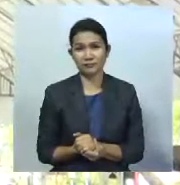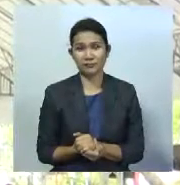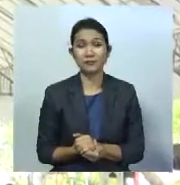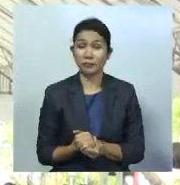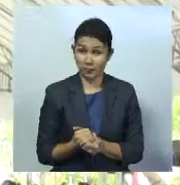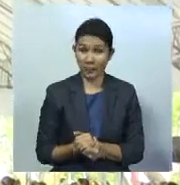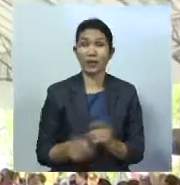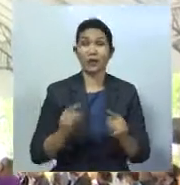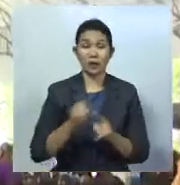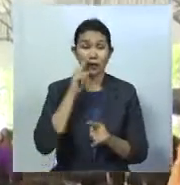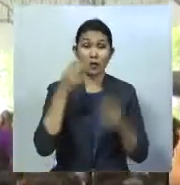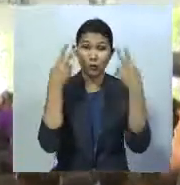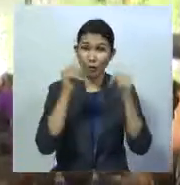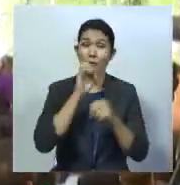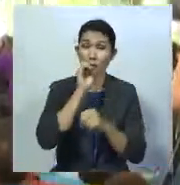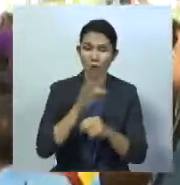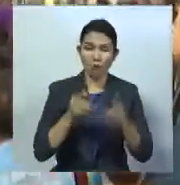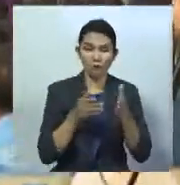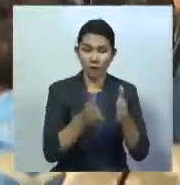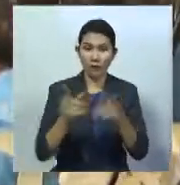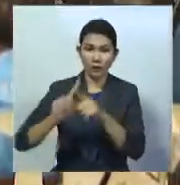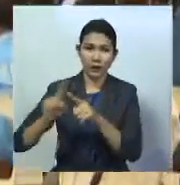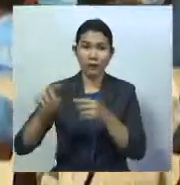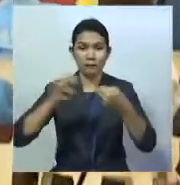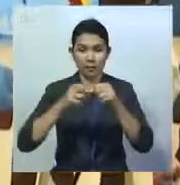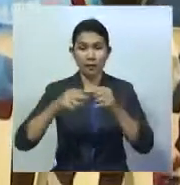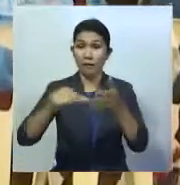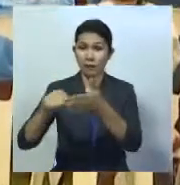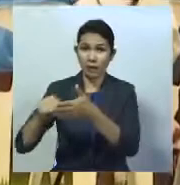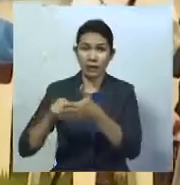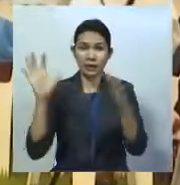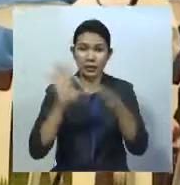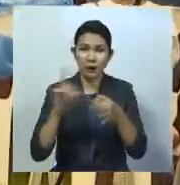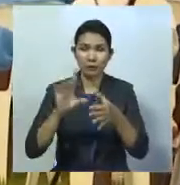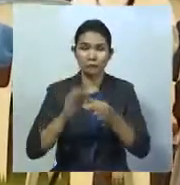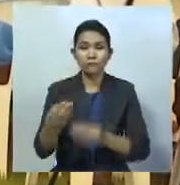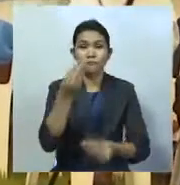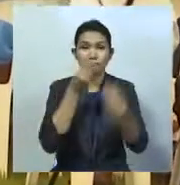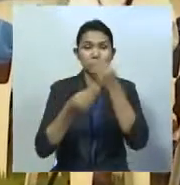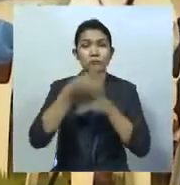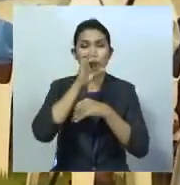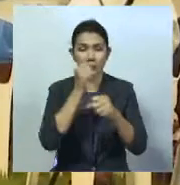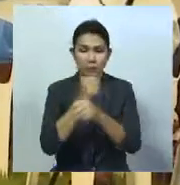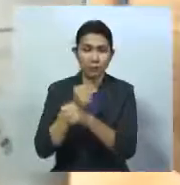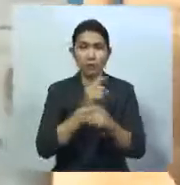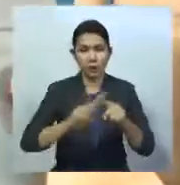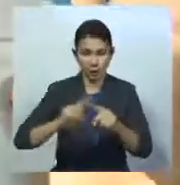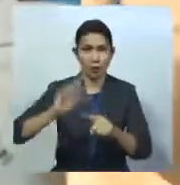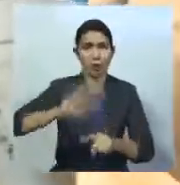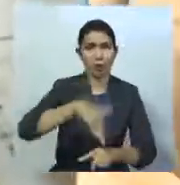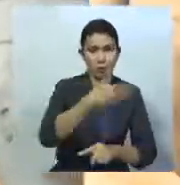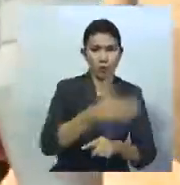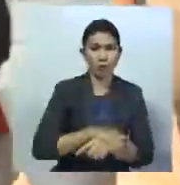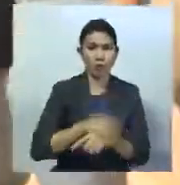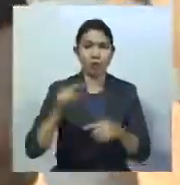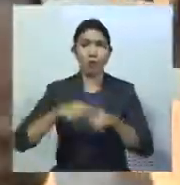รัฐมนตรียังเน้นย้ำด้วยนะคะว่าให้ทุกหน่วยงานแก้ปัญหาเรื่องของน้ำเพื่อการอุปโภคบริโภคก่อนโดยกำชับผู้ราชการจังหวัดสุรินทร์แก้